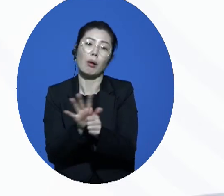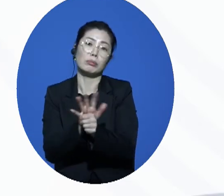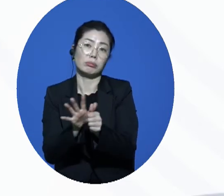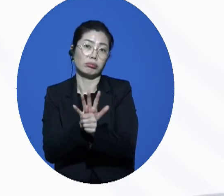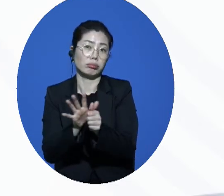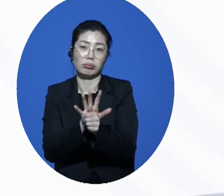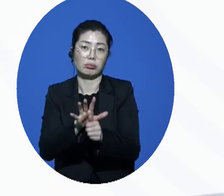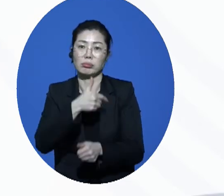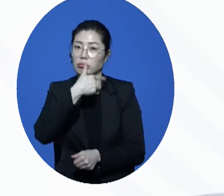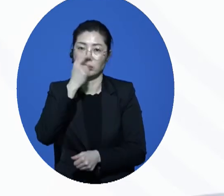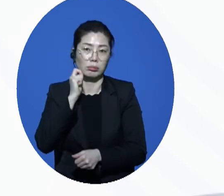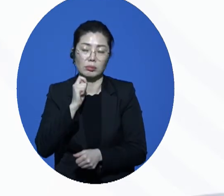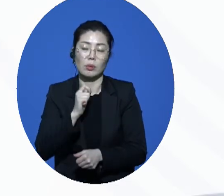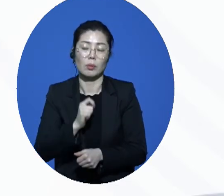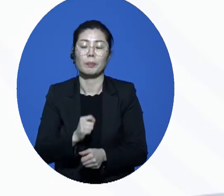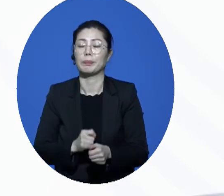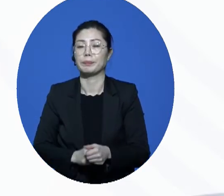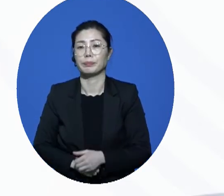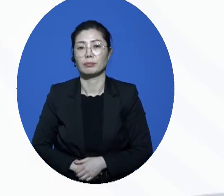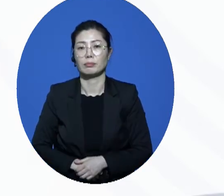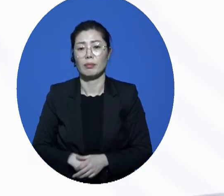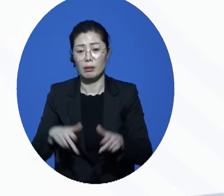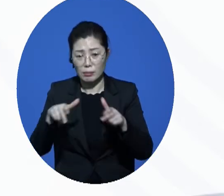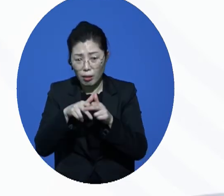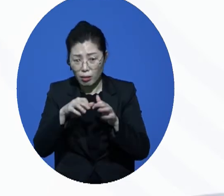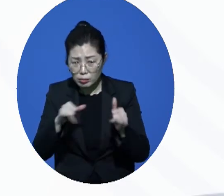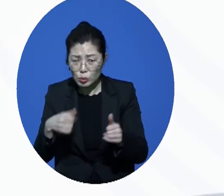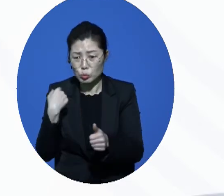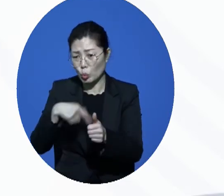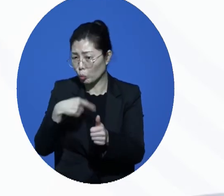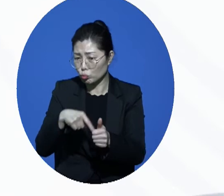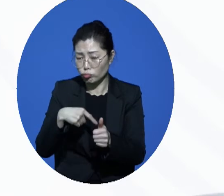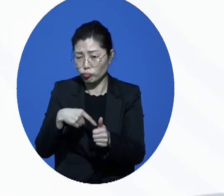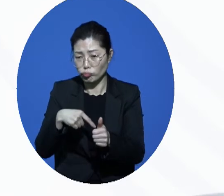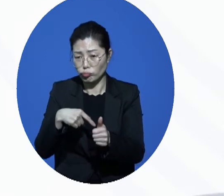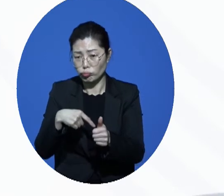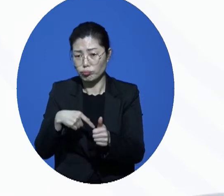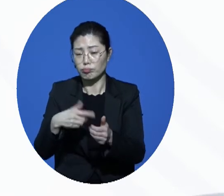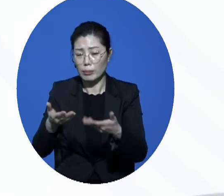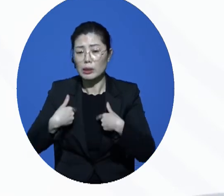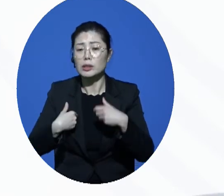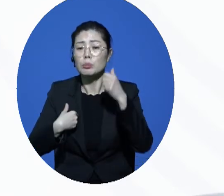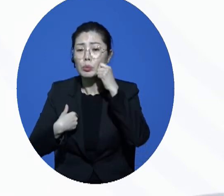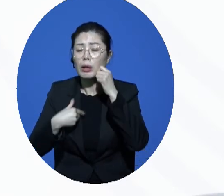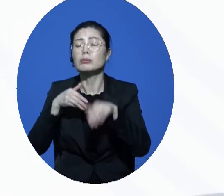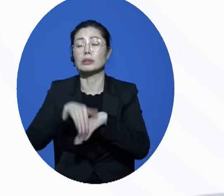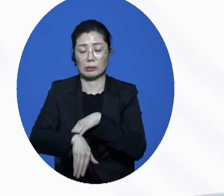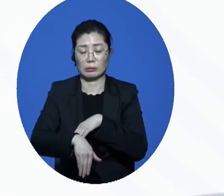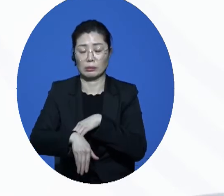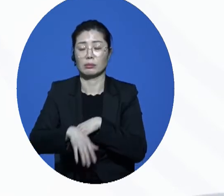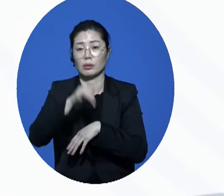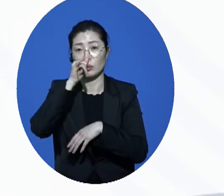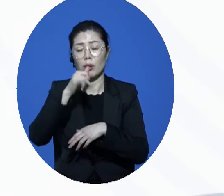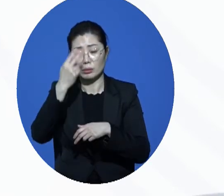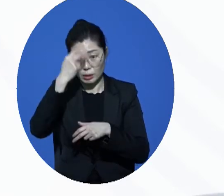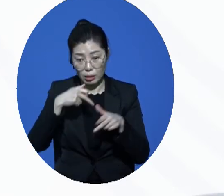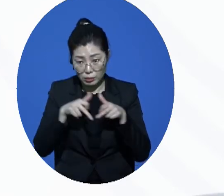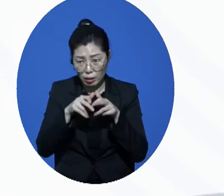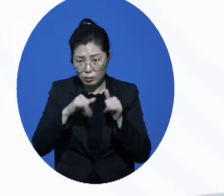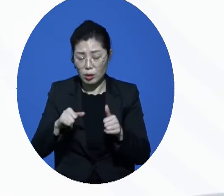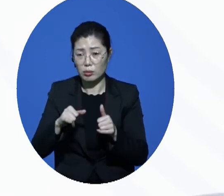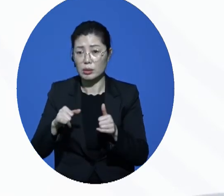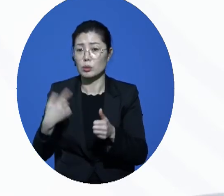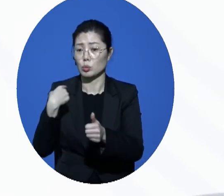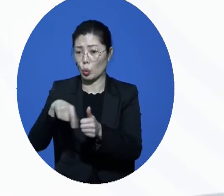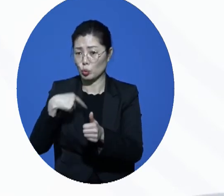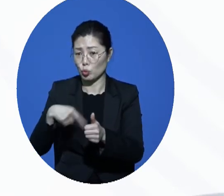미제공은 결국 장애 당사자들을 교육에서부터 모두 배제시켰습니다. 시각장애인들은 많은 교육